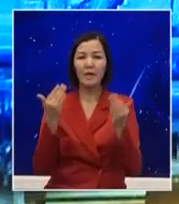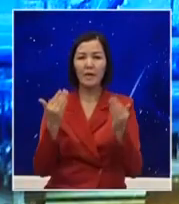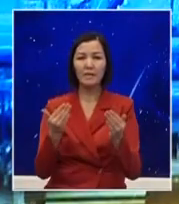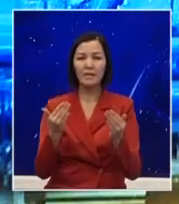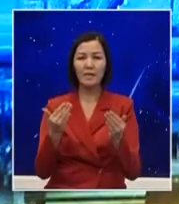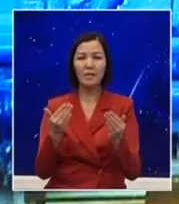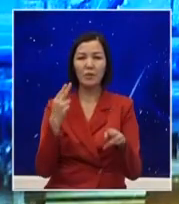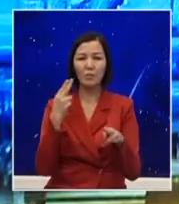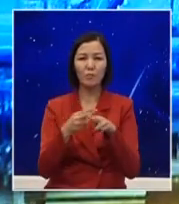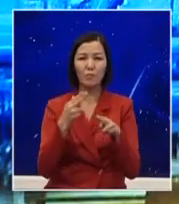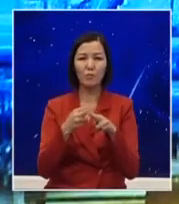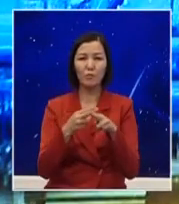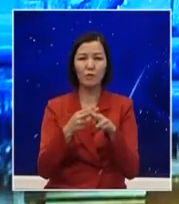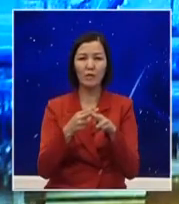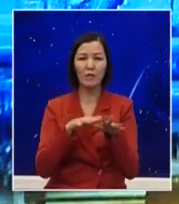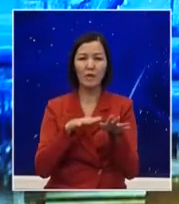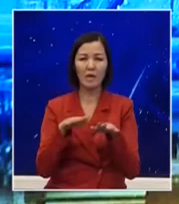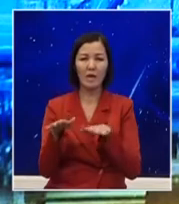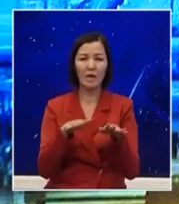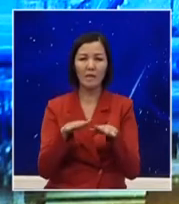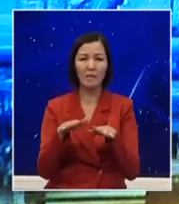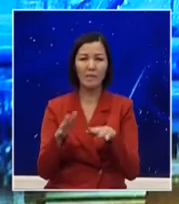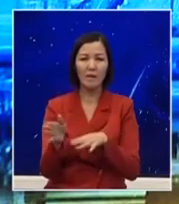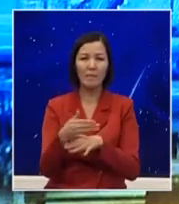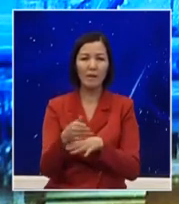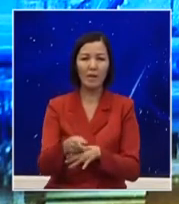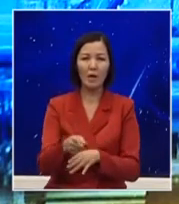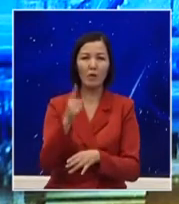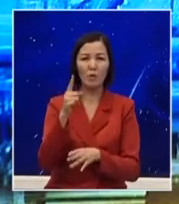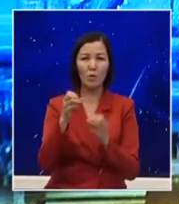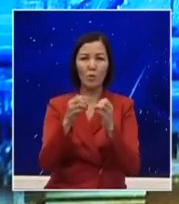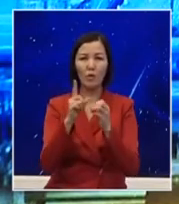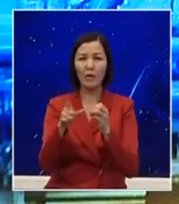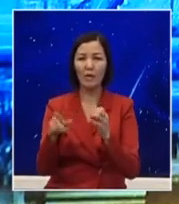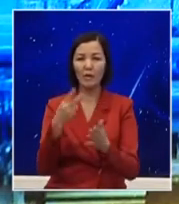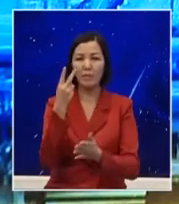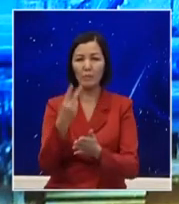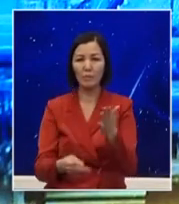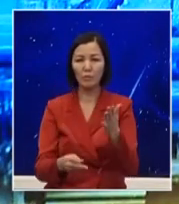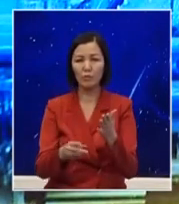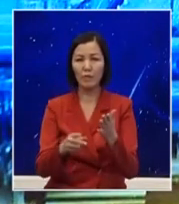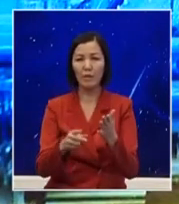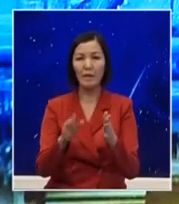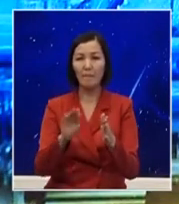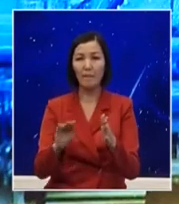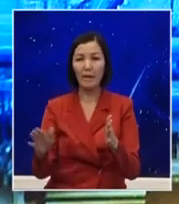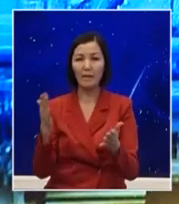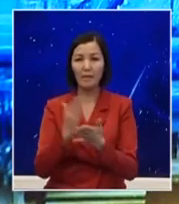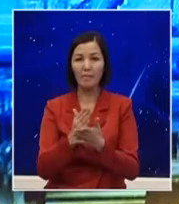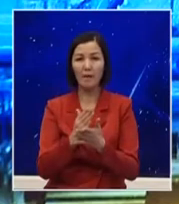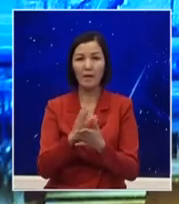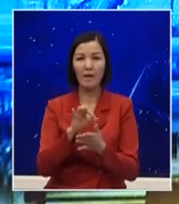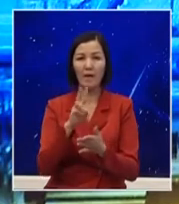Елде мұз қатып, балық аулау маусымы басталғалы 12 адам көз жұмған, оның ішінде бала да бар. Оқиғаның дені